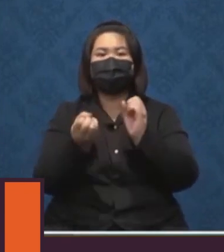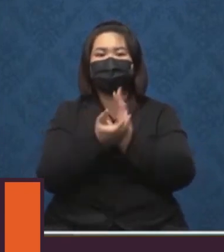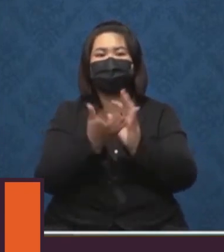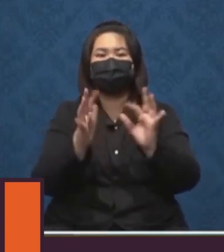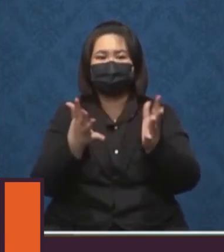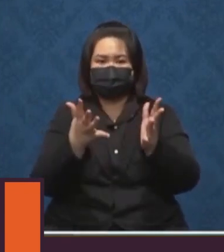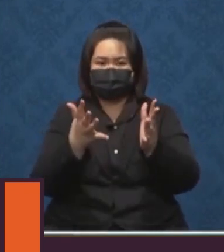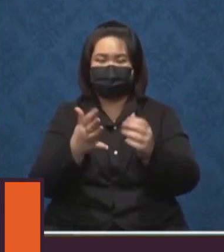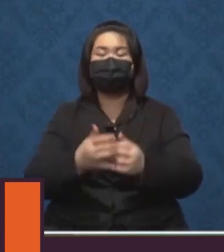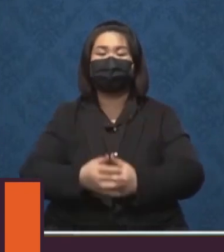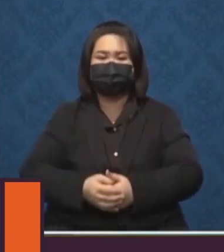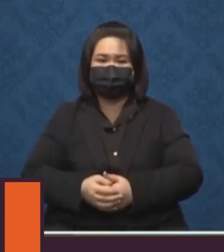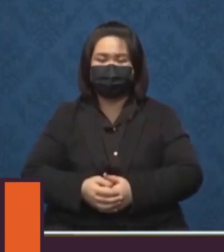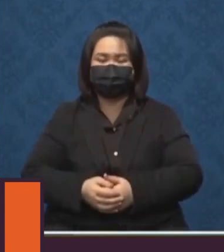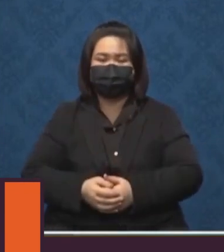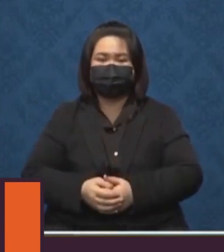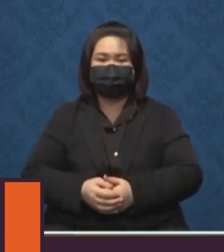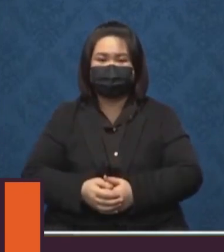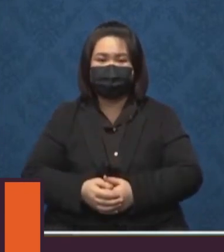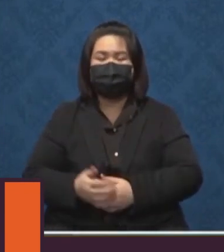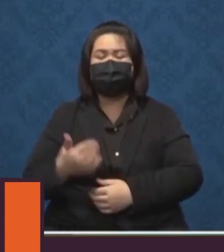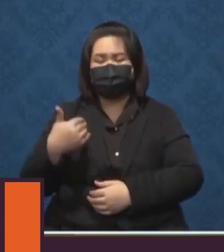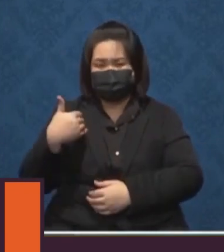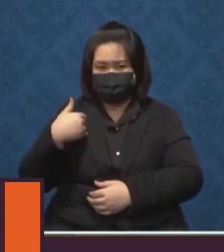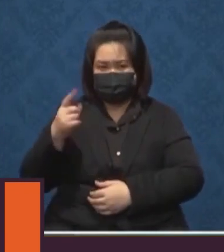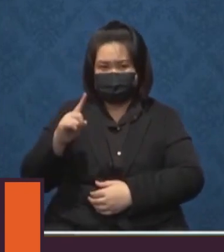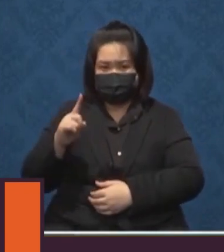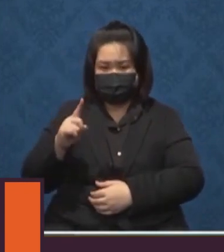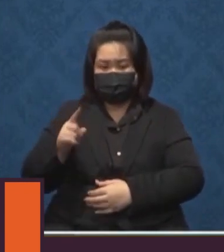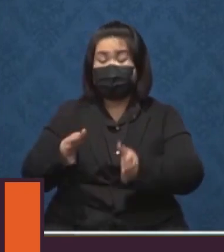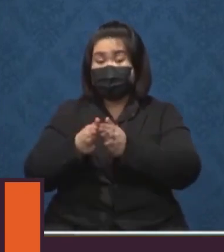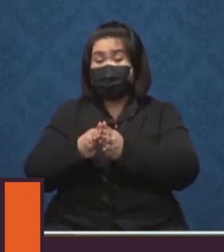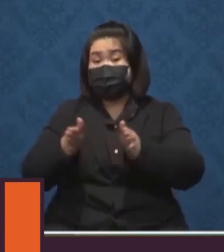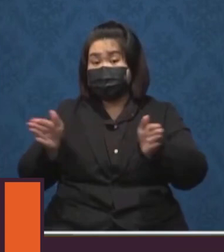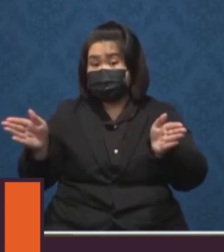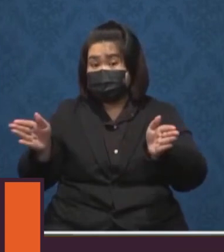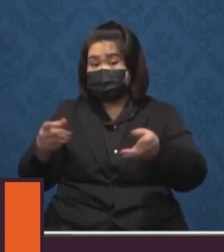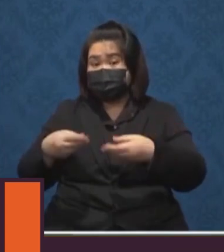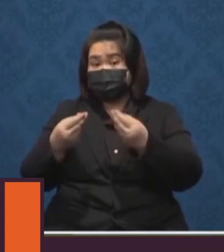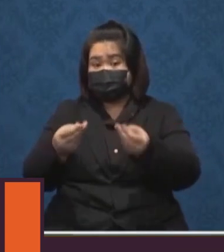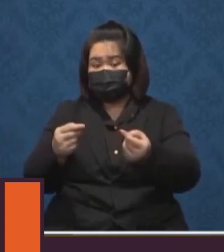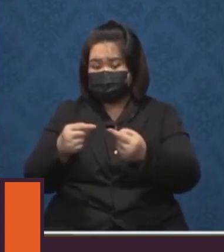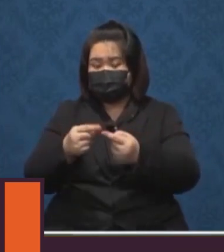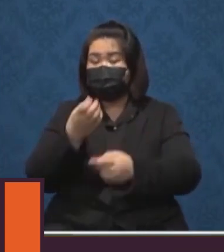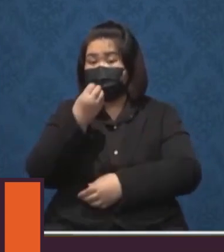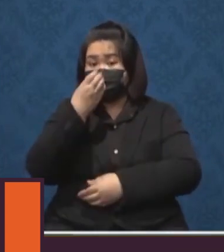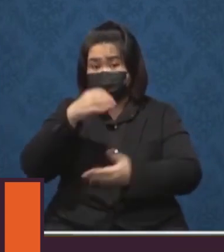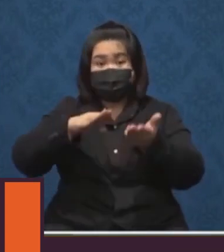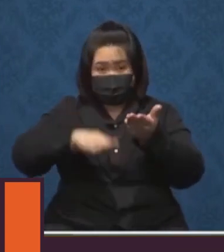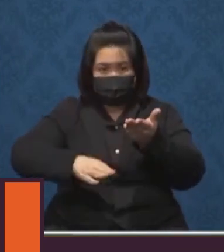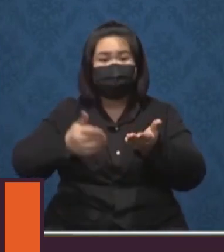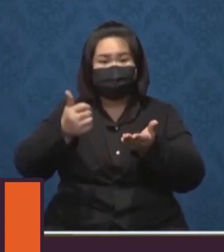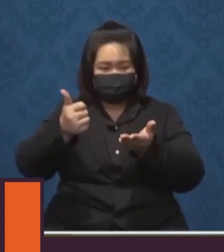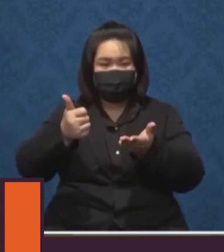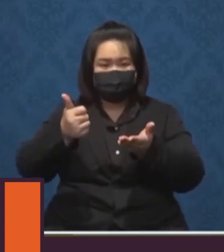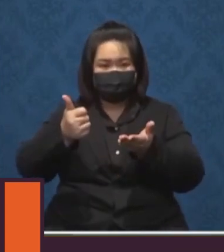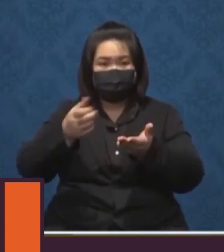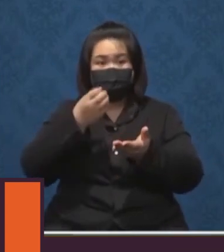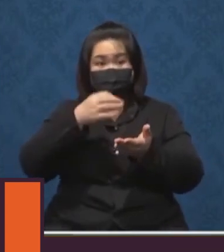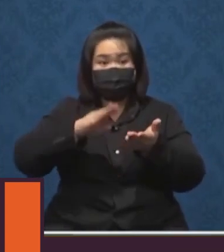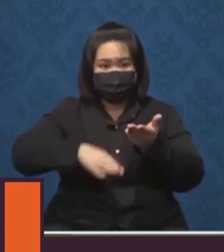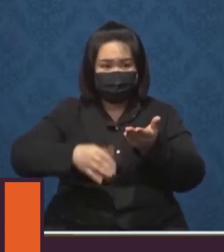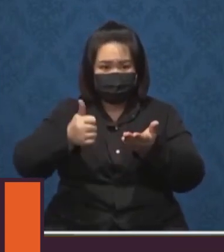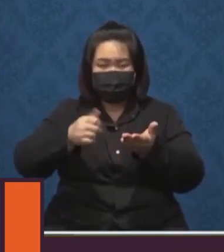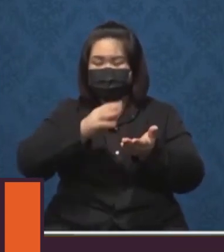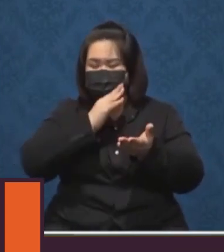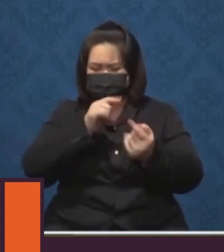ใดในขณะเดียวกันก็ยังมีการเปิดกรอบให้กองทุนสามารถลดอัตราดอกเบี้ยให้ต่ำลงกว่าร้อยละหนึ่งต่อปีได้เมื่อมีความจำ